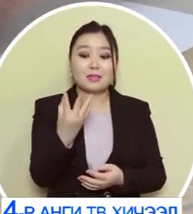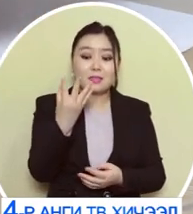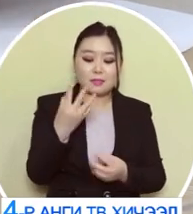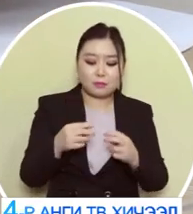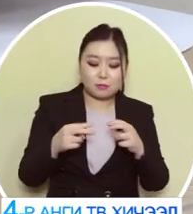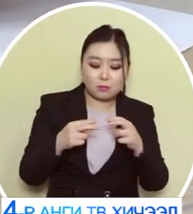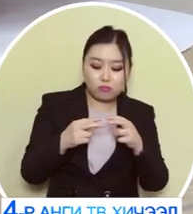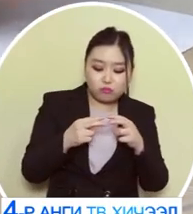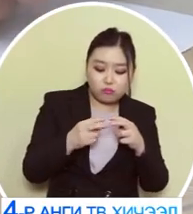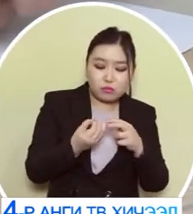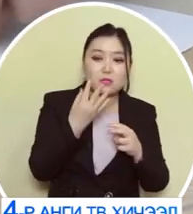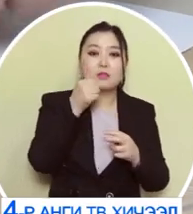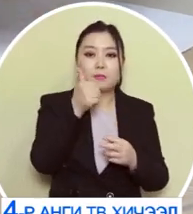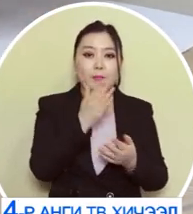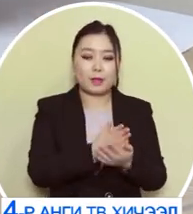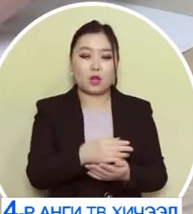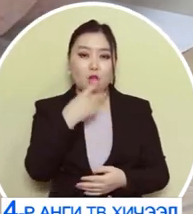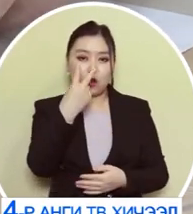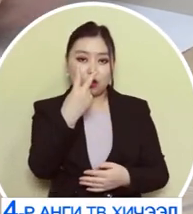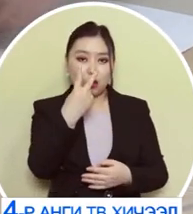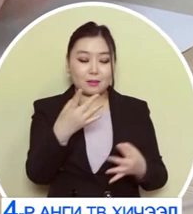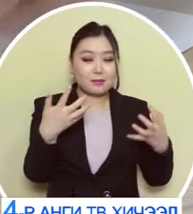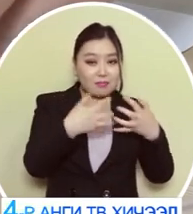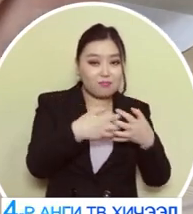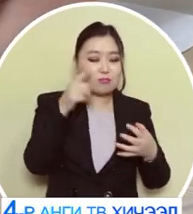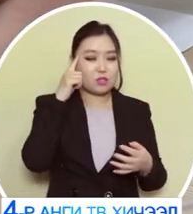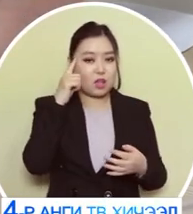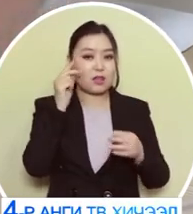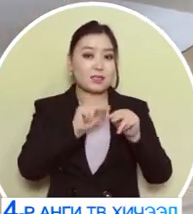Енді екінші пікірімізге көшейік.